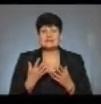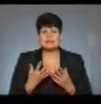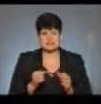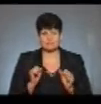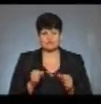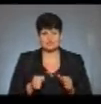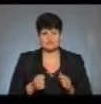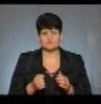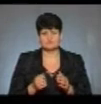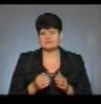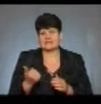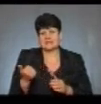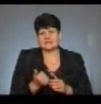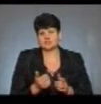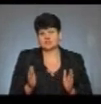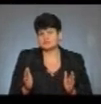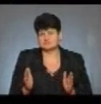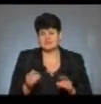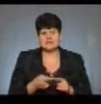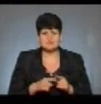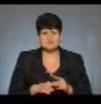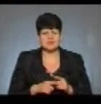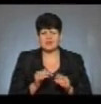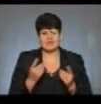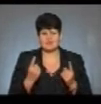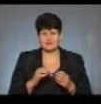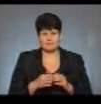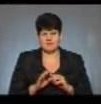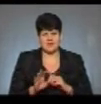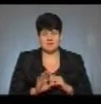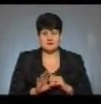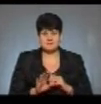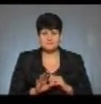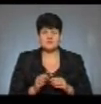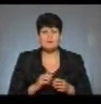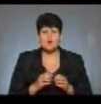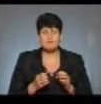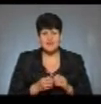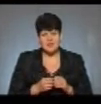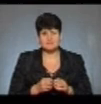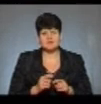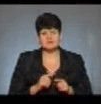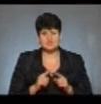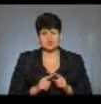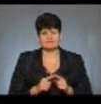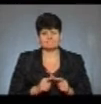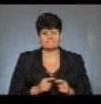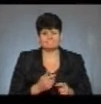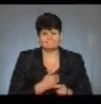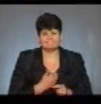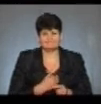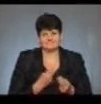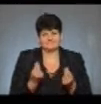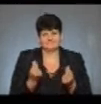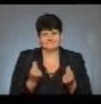можливо максимум тижні. І це невеликі проблеми. Проблема, ну, напевно, спокуса і великі кошти, щоб,